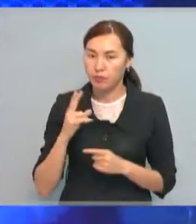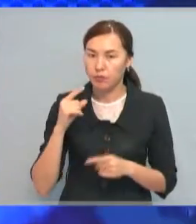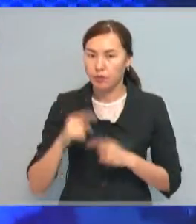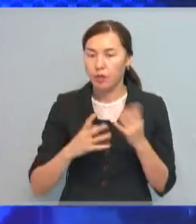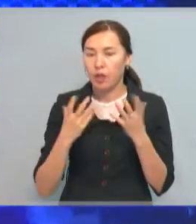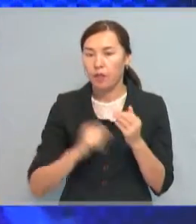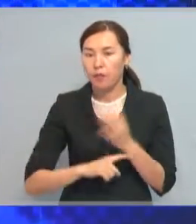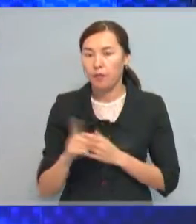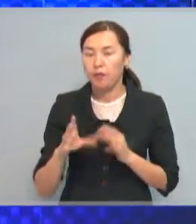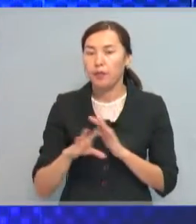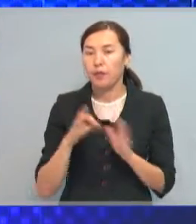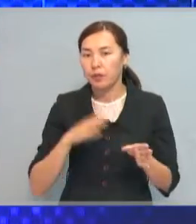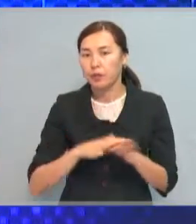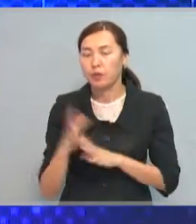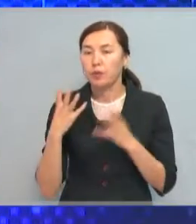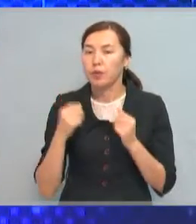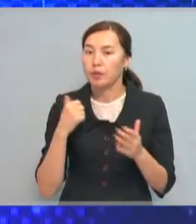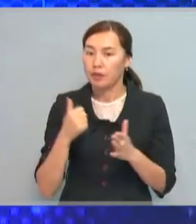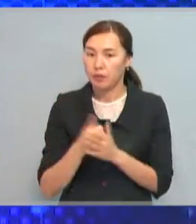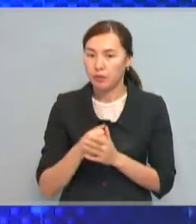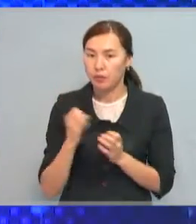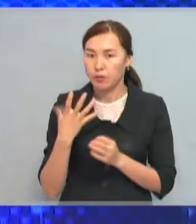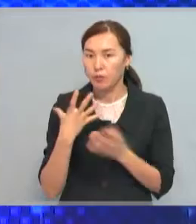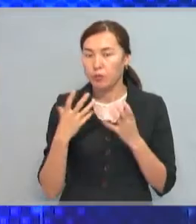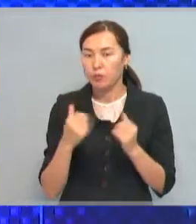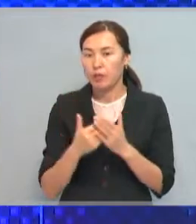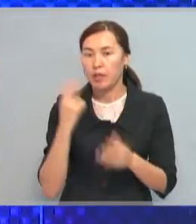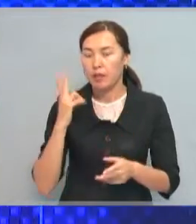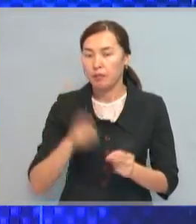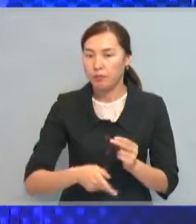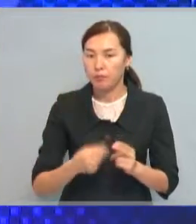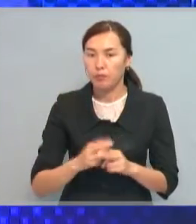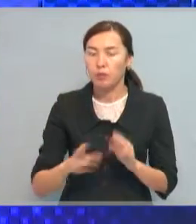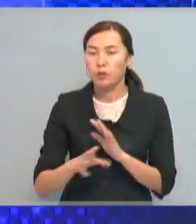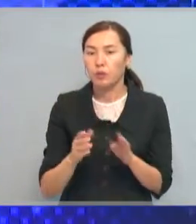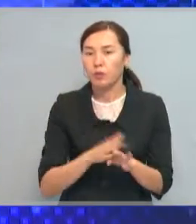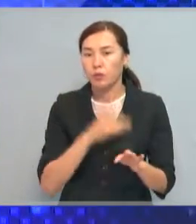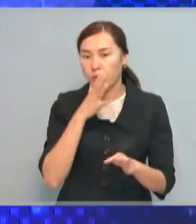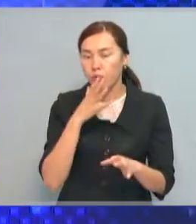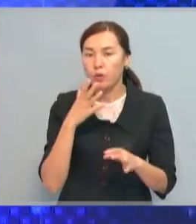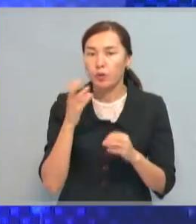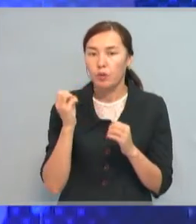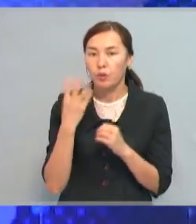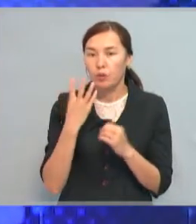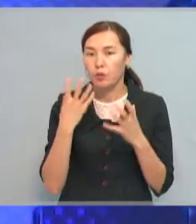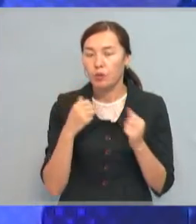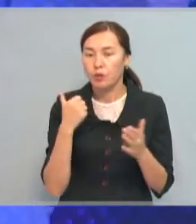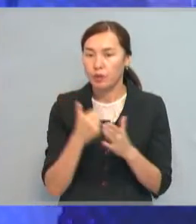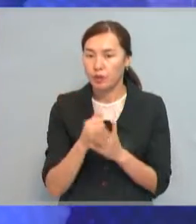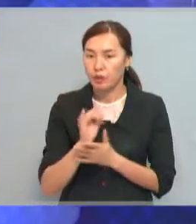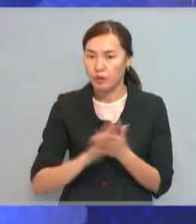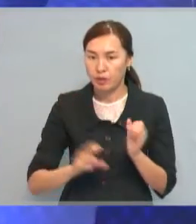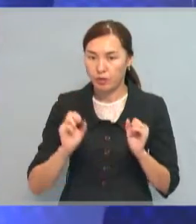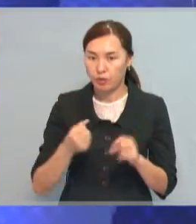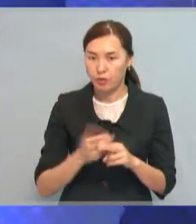күні басталады. Және сайлау өткізілетін күнге дейін 15 күн бұрын аяқталады. Яғни ұзарту мерзімінің ұзақтығы 14 күнге дейін жетуі